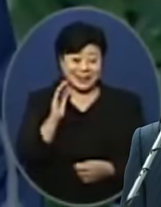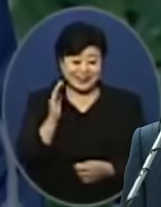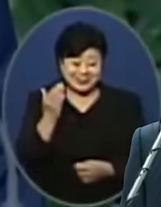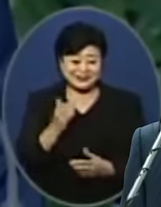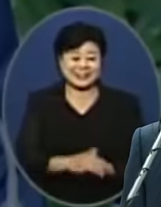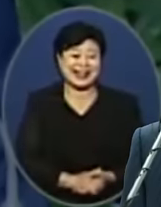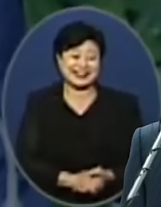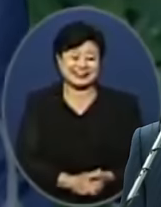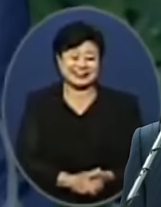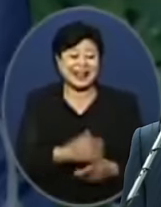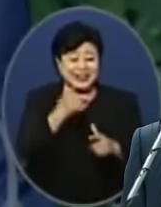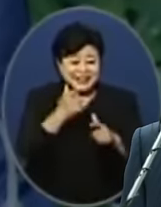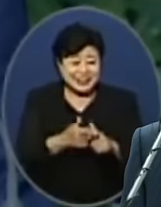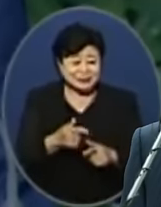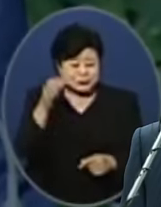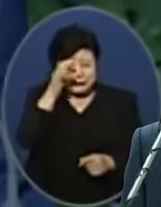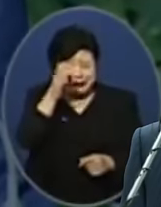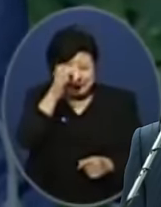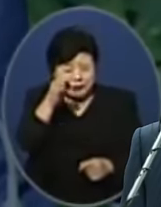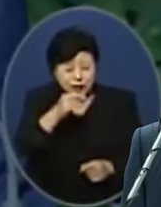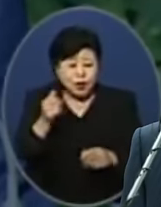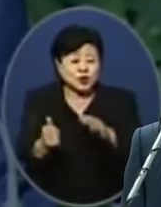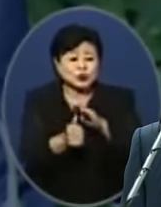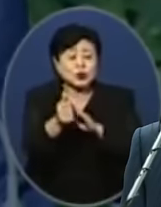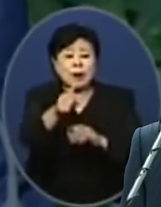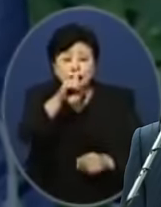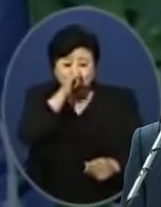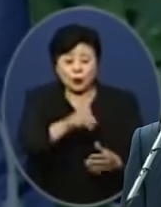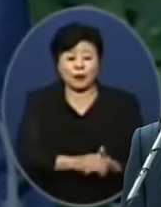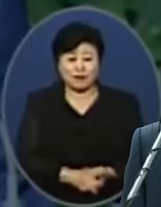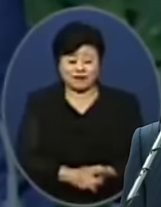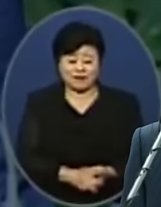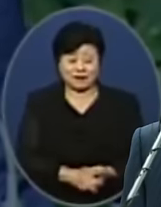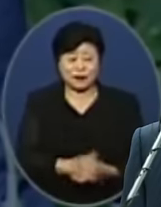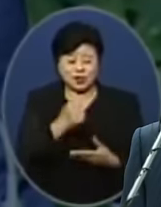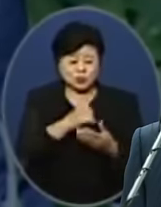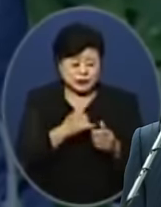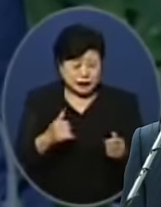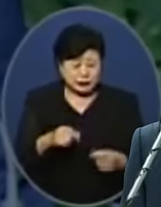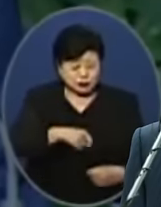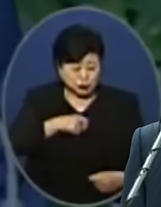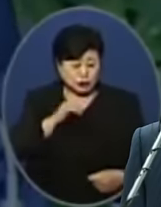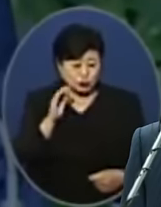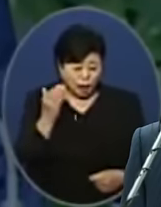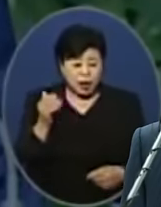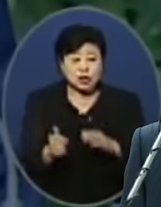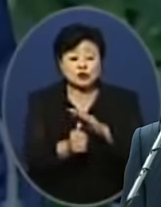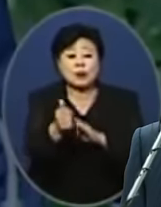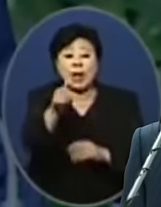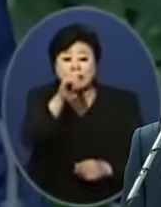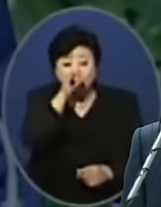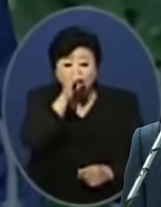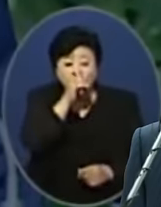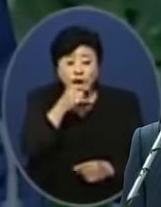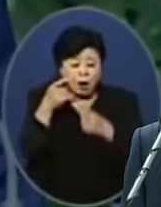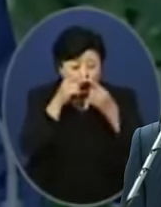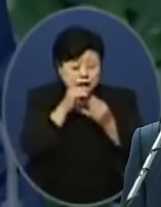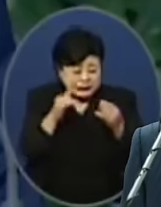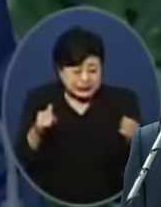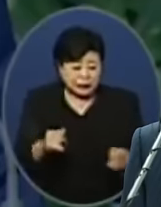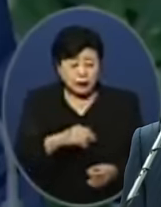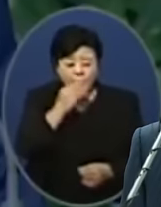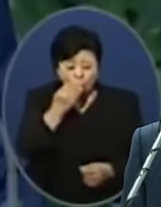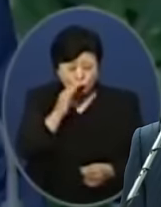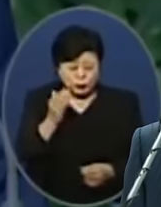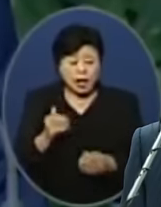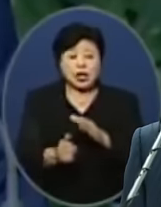것입니다. 예수를 찾으면 소망이 어디든지 있어요. 죄인은 의인이 될 소망이 있고 허물진 사람은